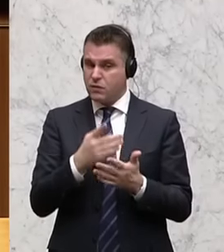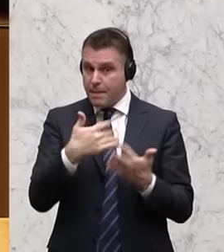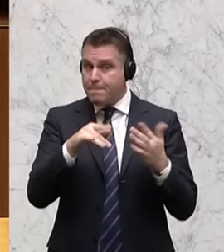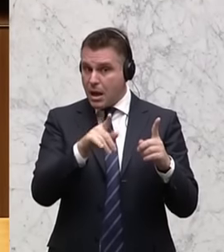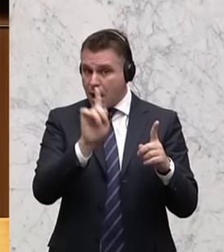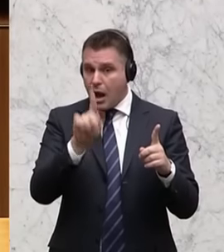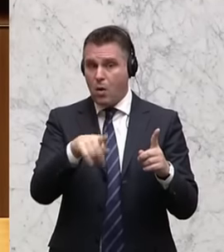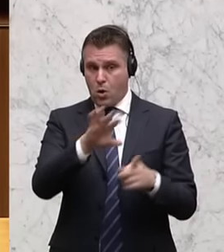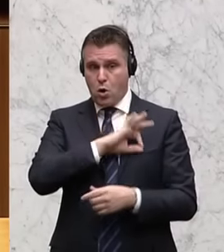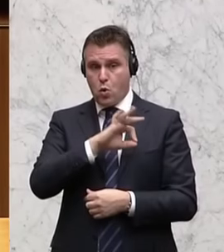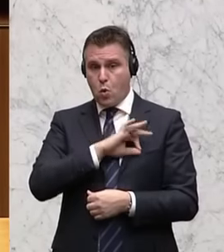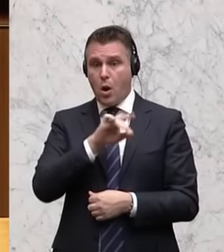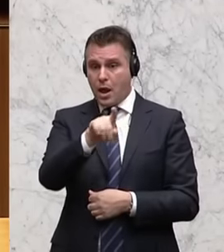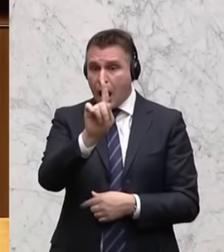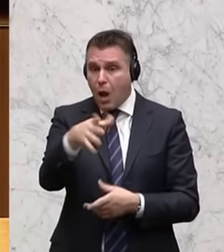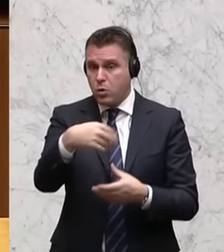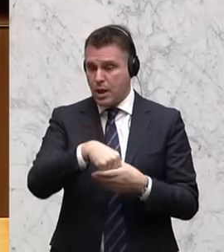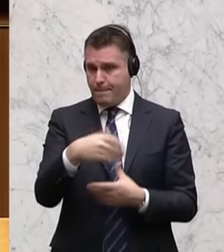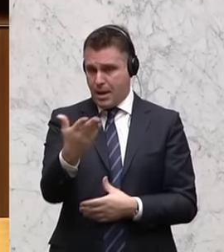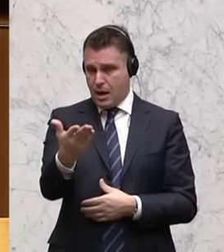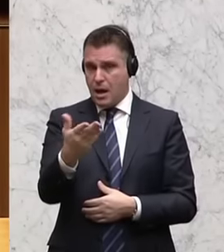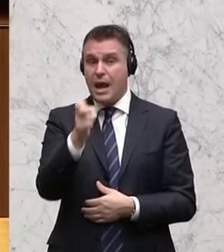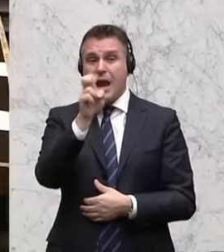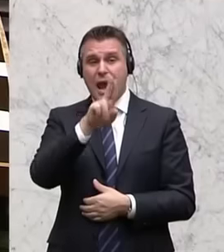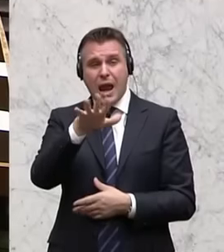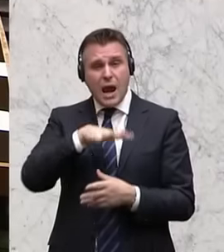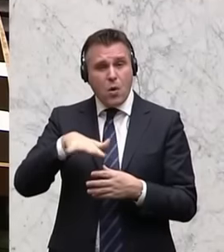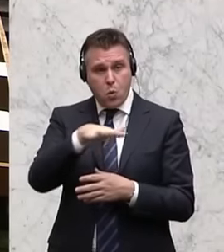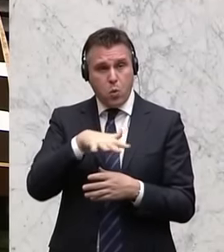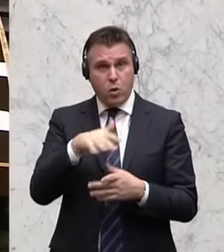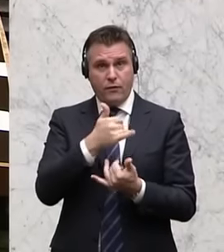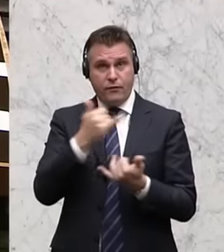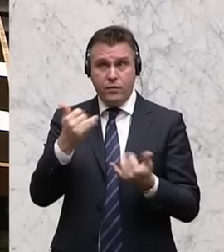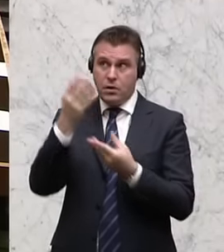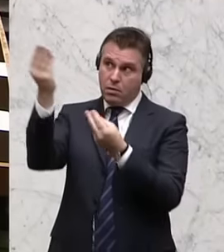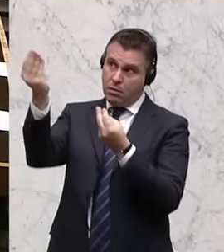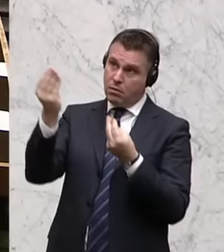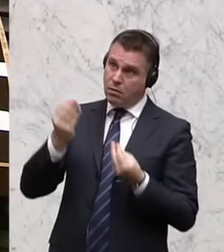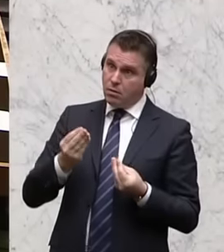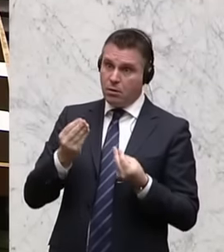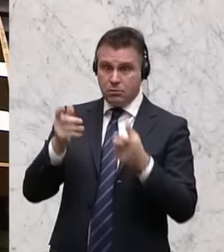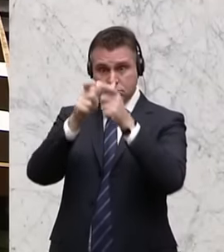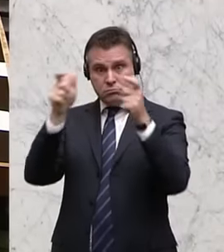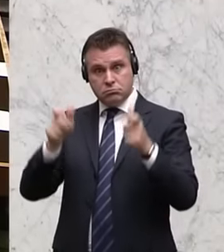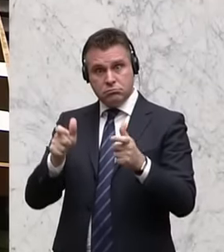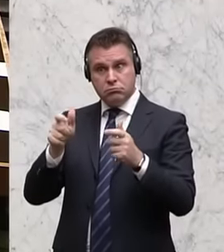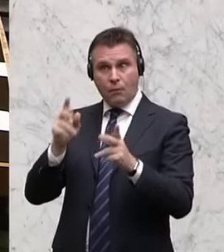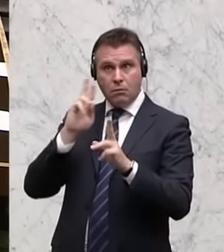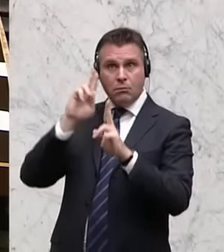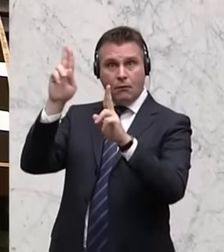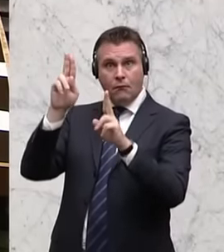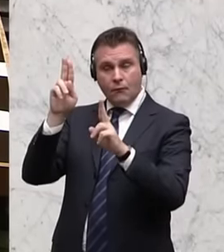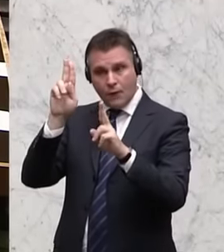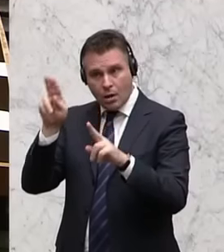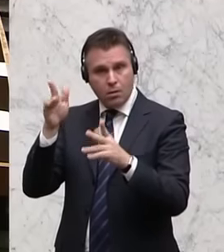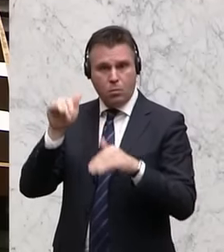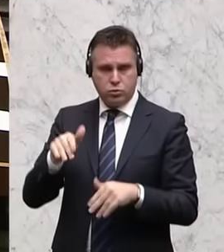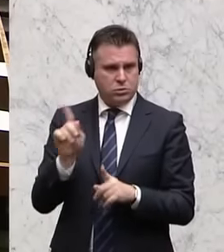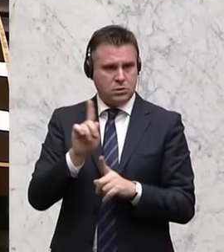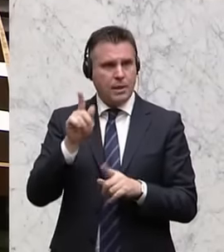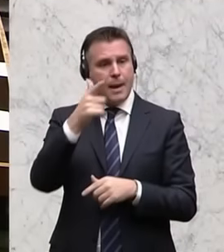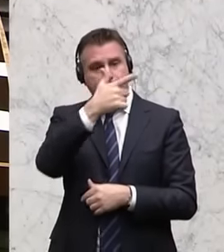leider auch ein, lieber Kollege. Weil die Europäische Union ist ja kein gottgegebenes religiöses Konstrukt, sondern ist ein menschliches, nach